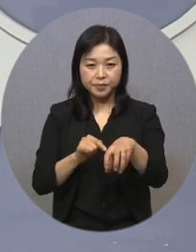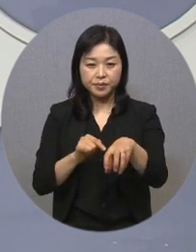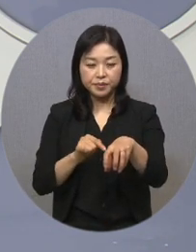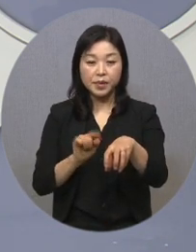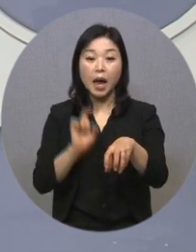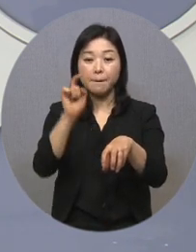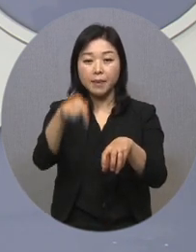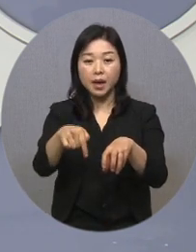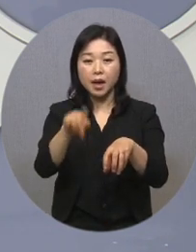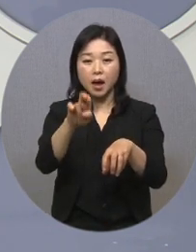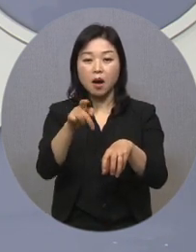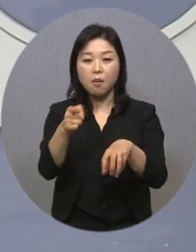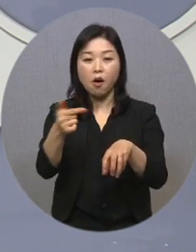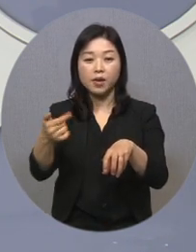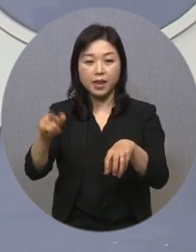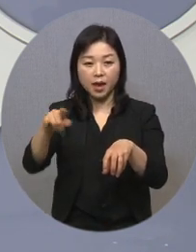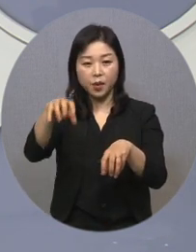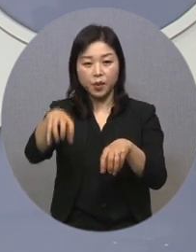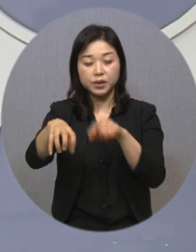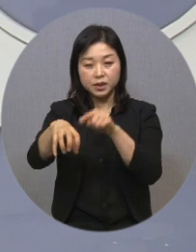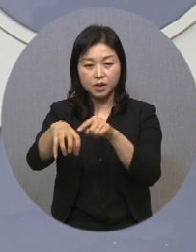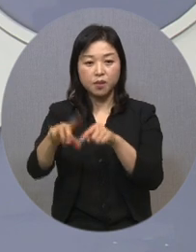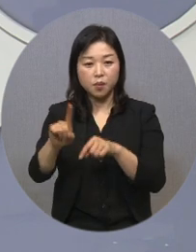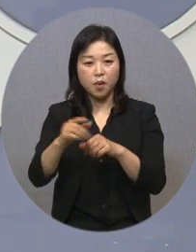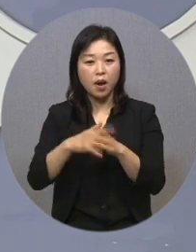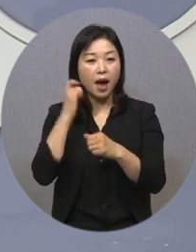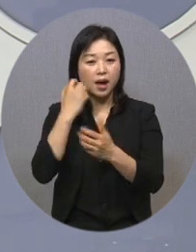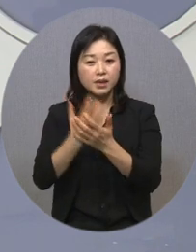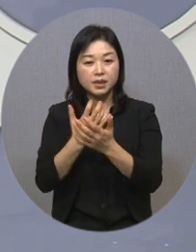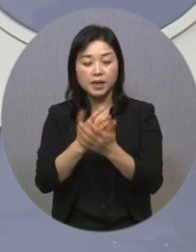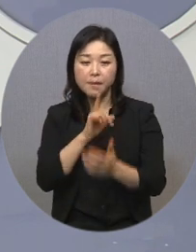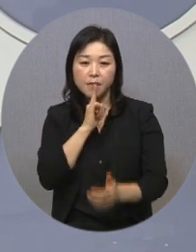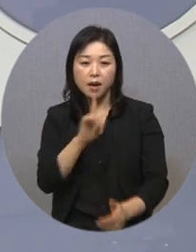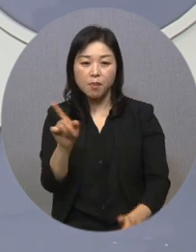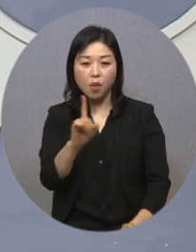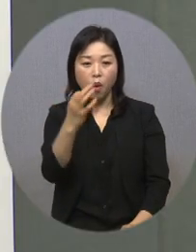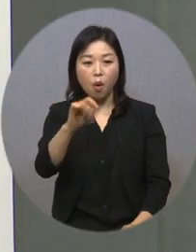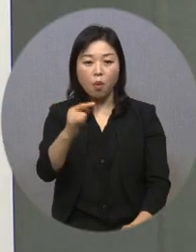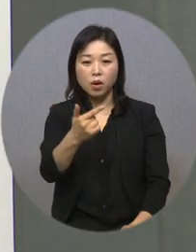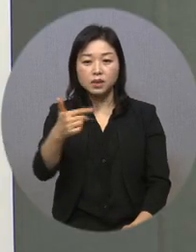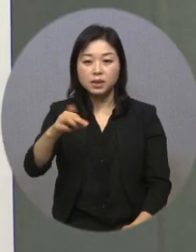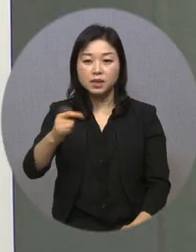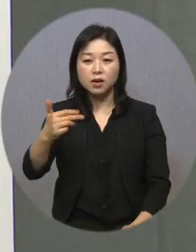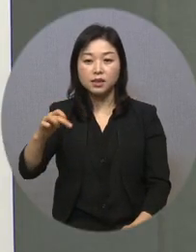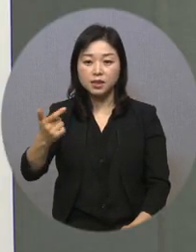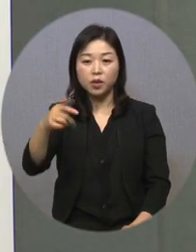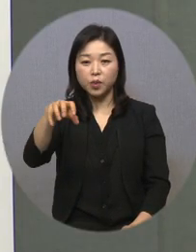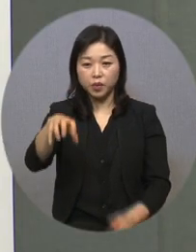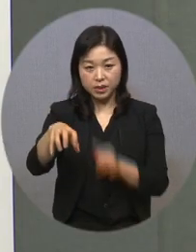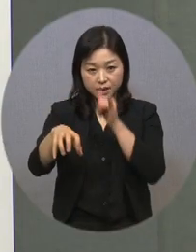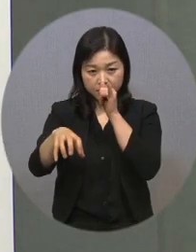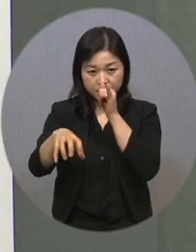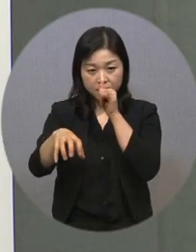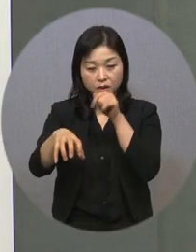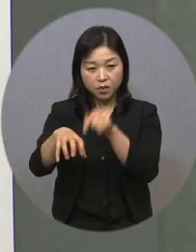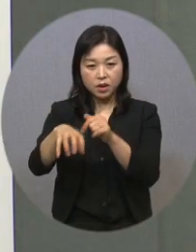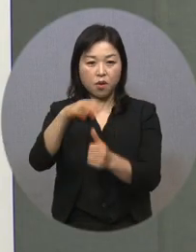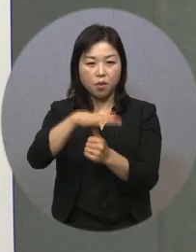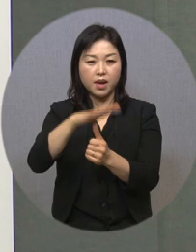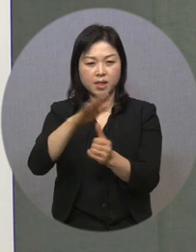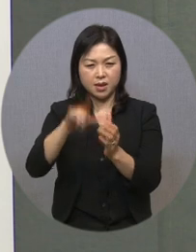앞에 머네라고 하는 것을 한자로 해서 원천천이 있는데요. 그 원천천에 어렸을